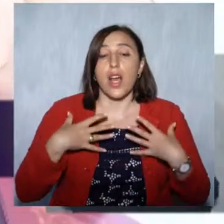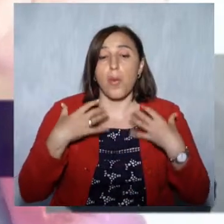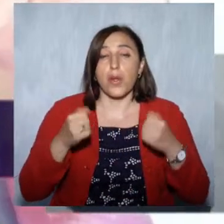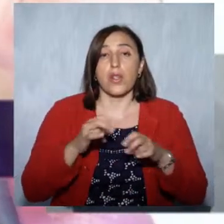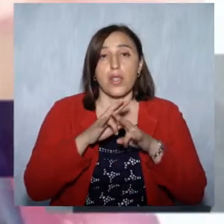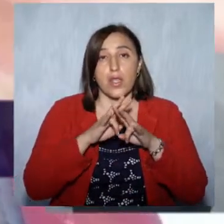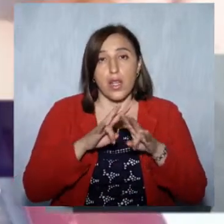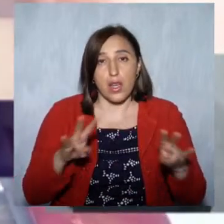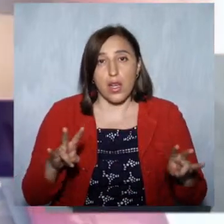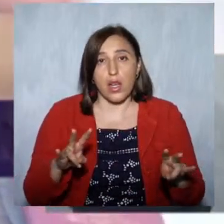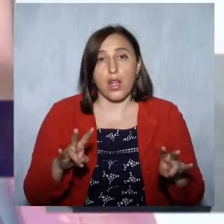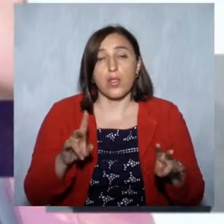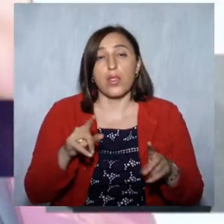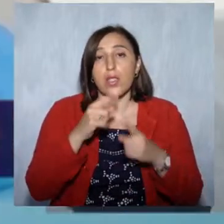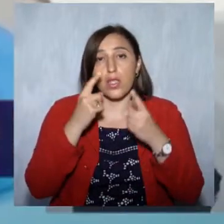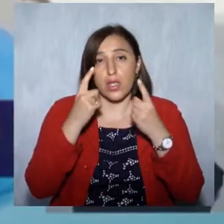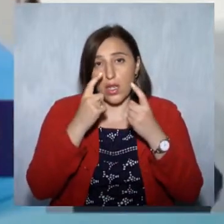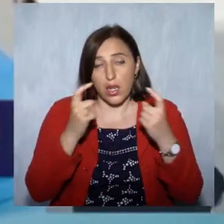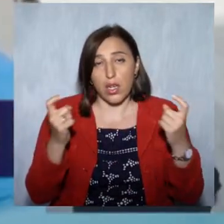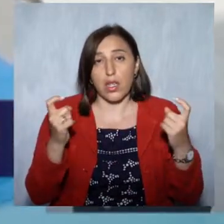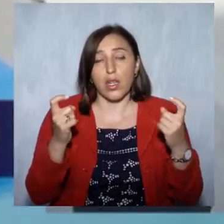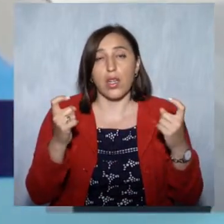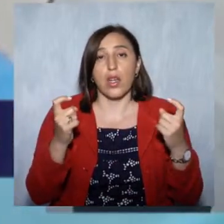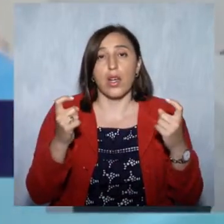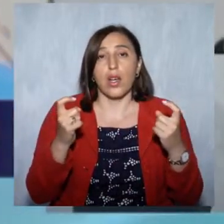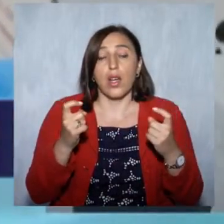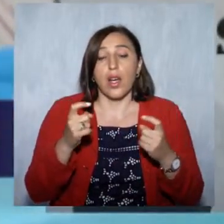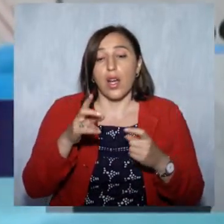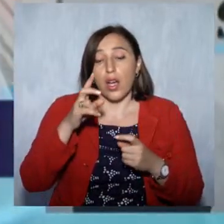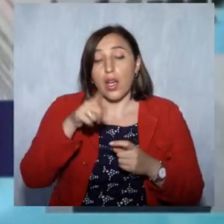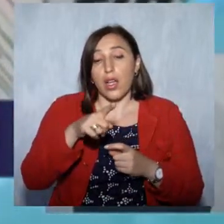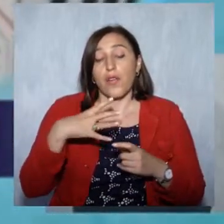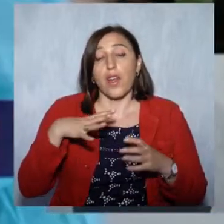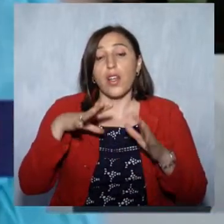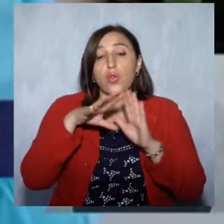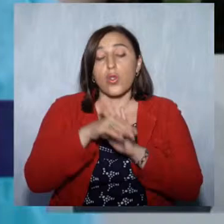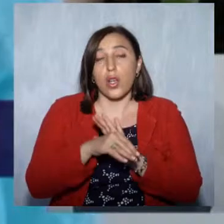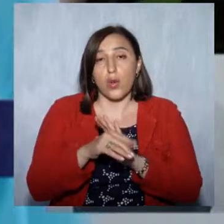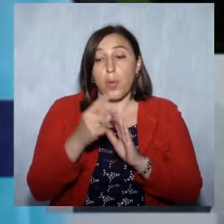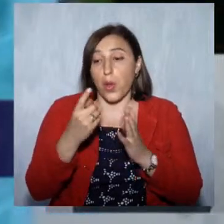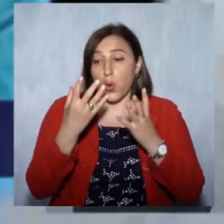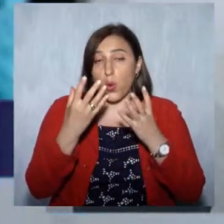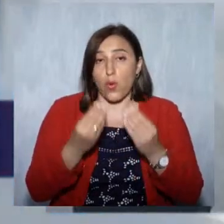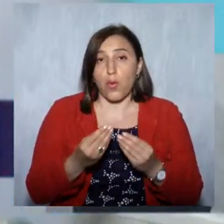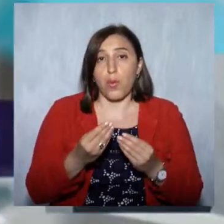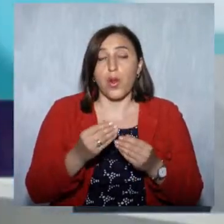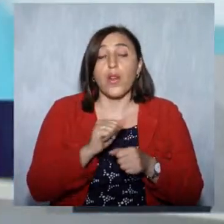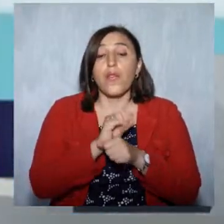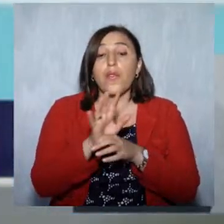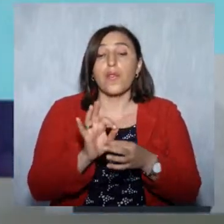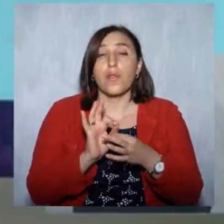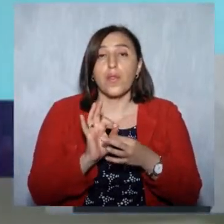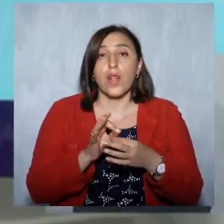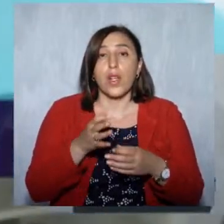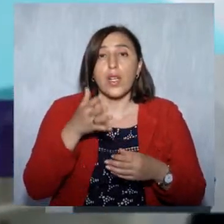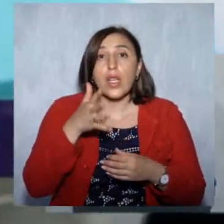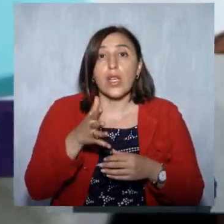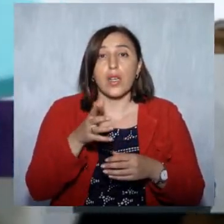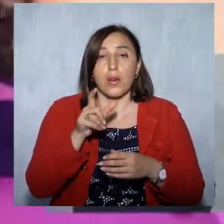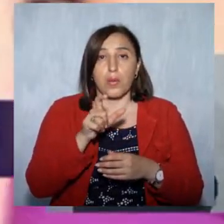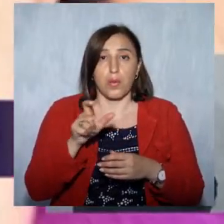առողջապահության նախարարության կողմից այսօր հրապարակած տվյալների համաձայն երկրում վերջին 24 ժամ ամերին կորոնավիրուսի ավելի քան 5000 նոր